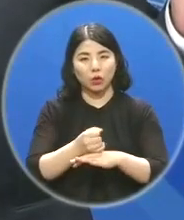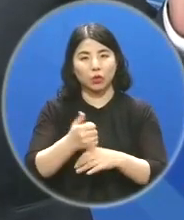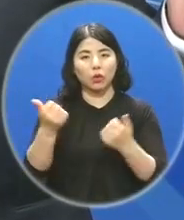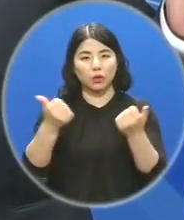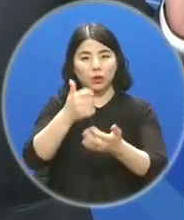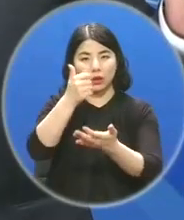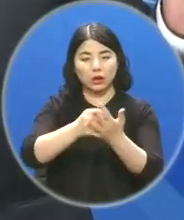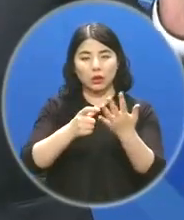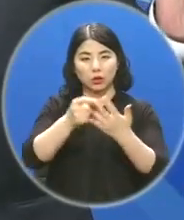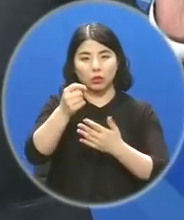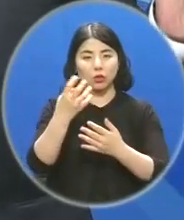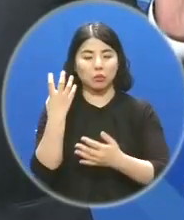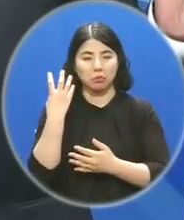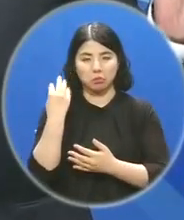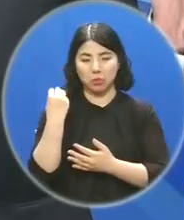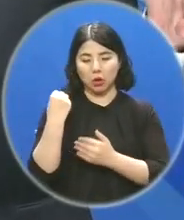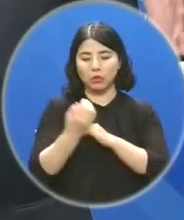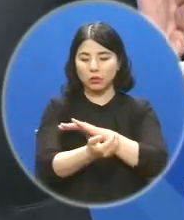며칠 이전에는